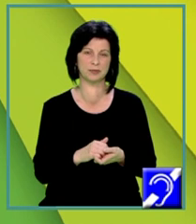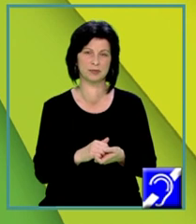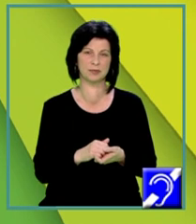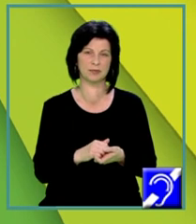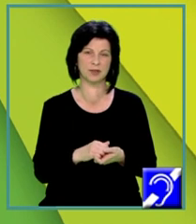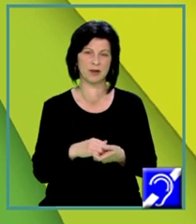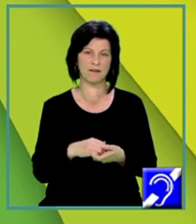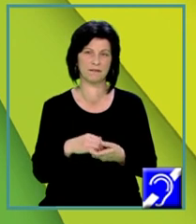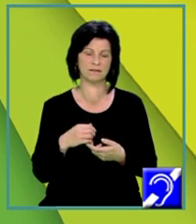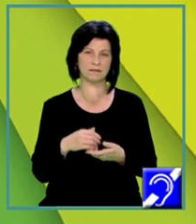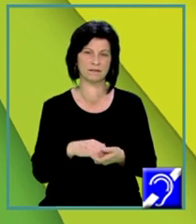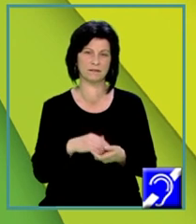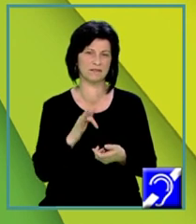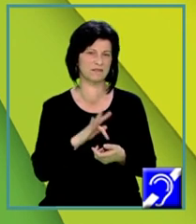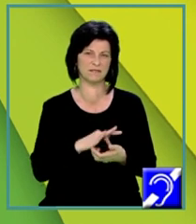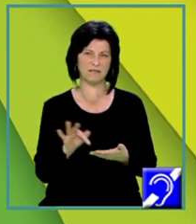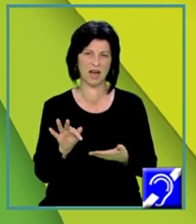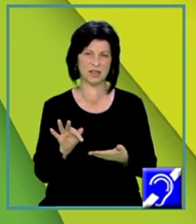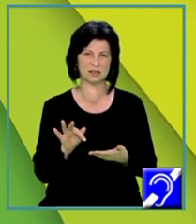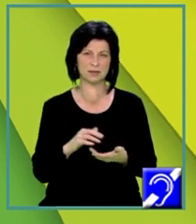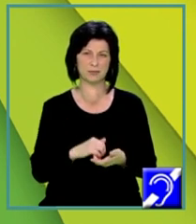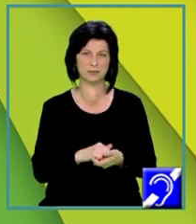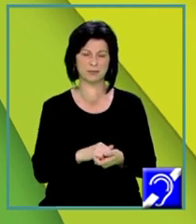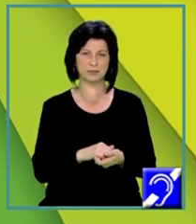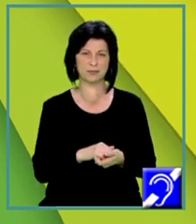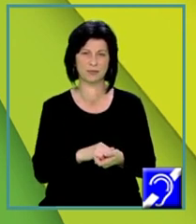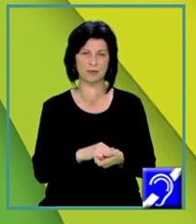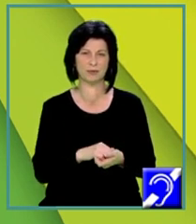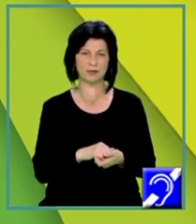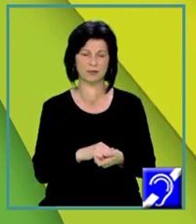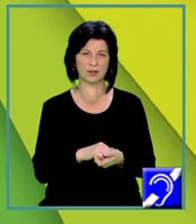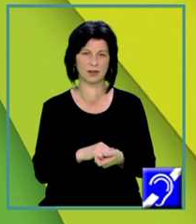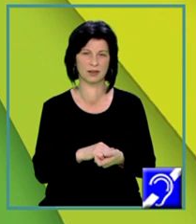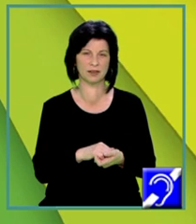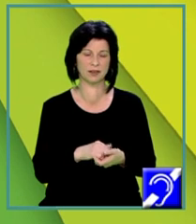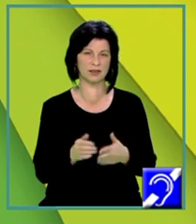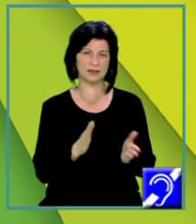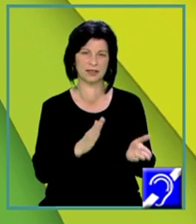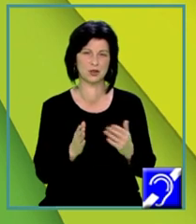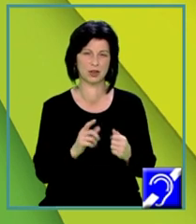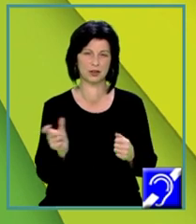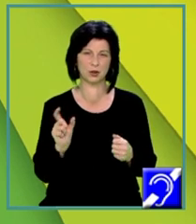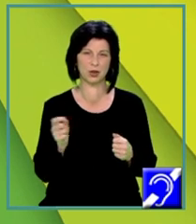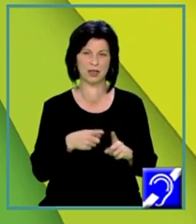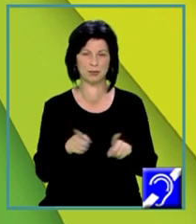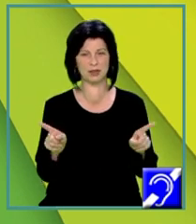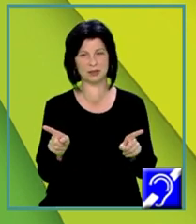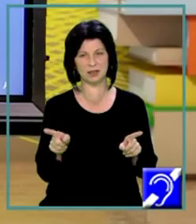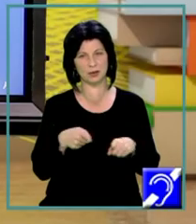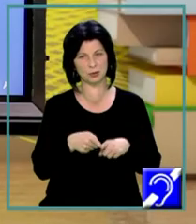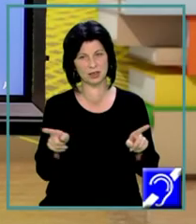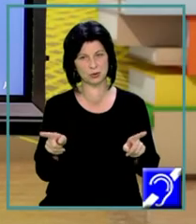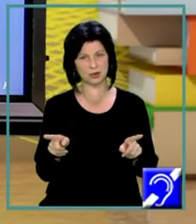pentru că întruni el cu cel puțin două elemente elementele neutre sunt diferite primare funcția este obligatoriu